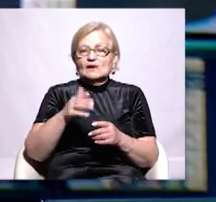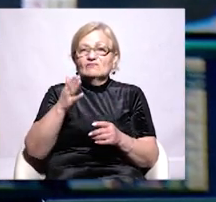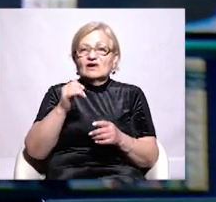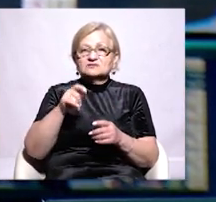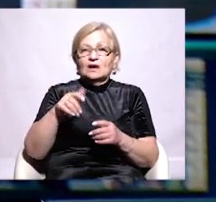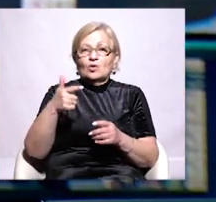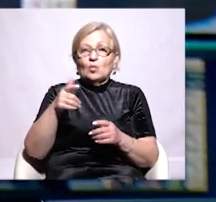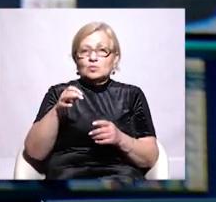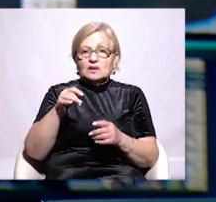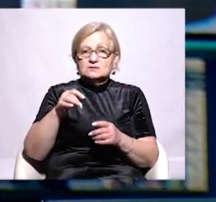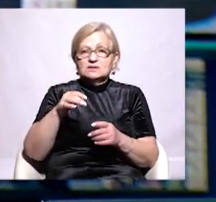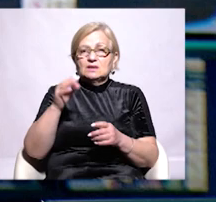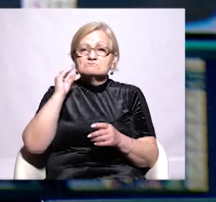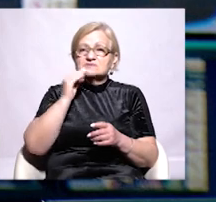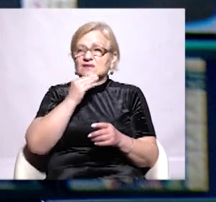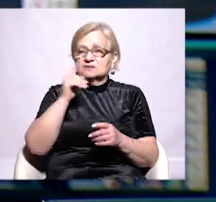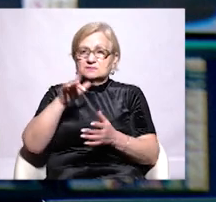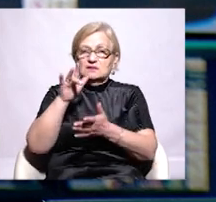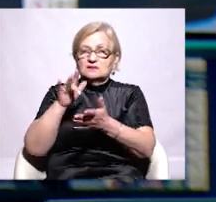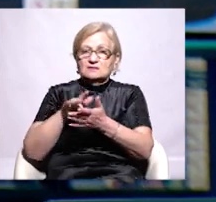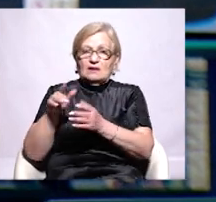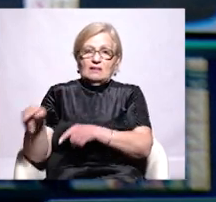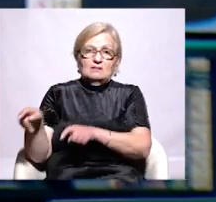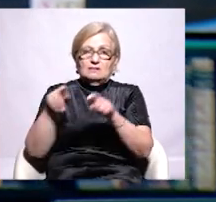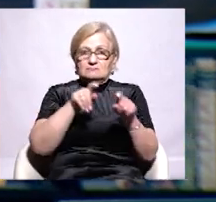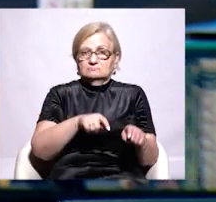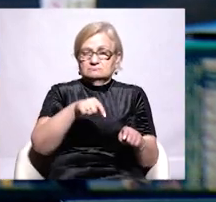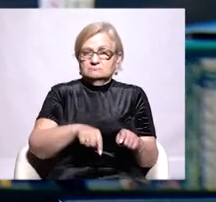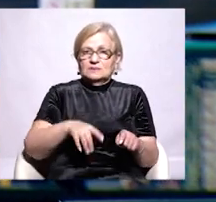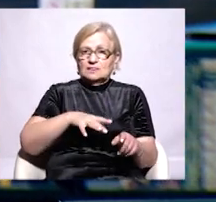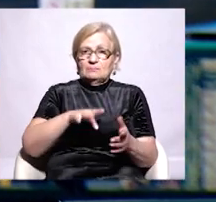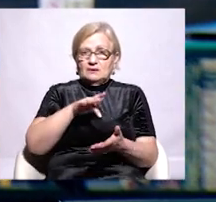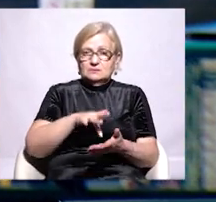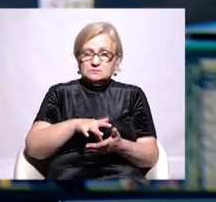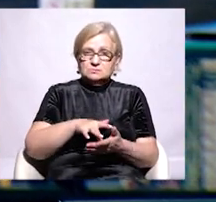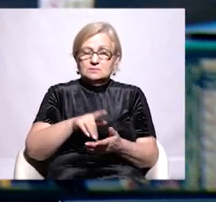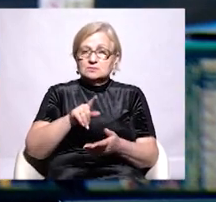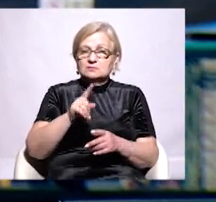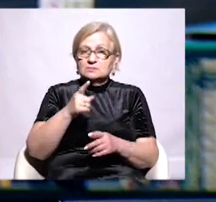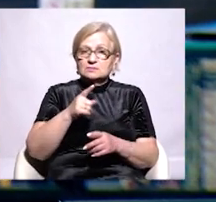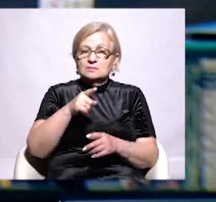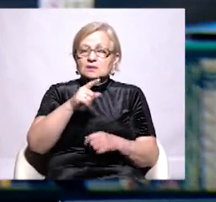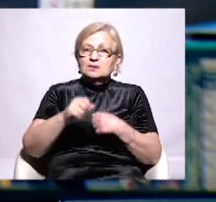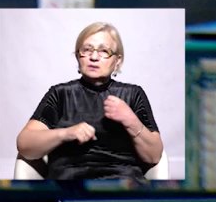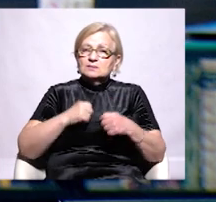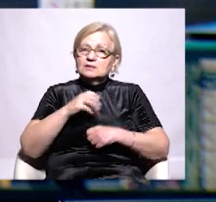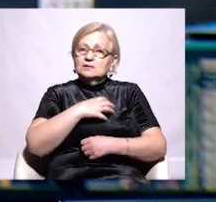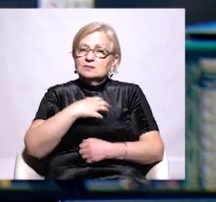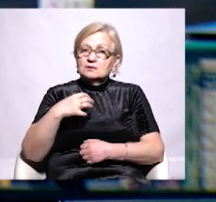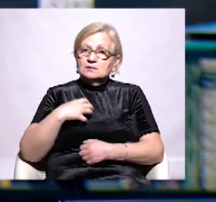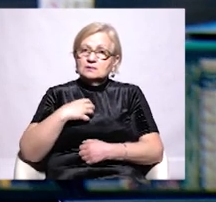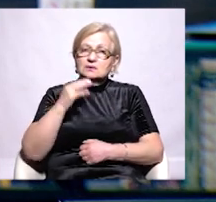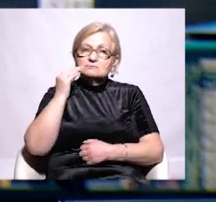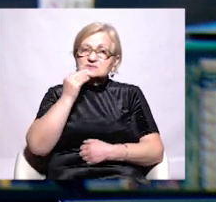ვახტანგ გორგასალმა დედაქალაქი მცხეთიდან თბილისში გადმოიტანა, ეს იყო ის, რომ თითქოს ამით ცდილობდა მეფე